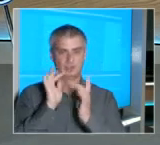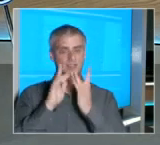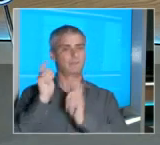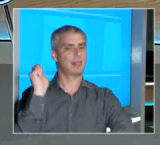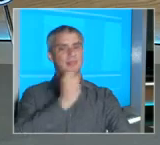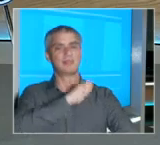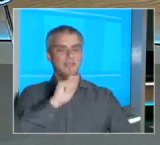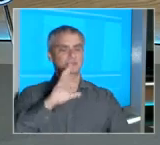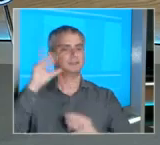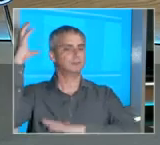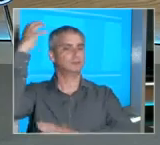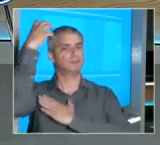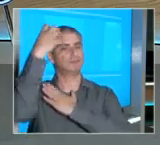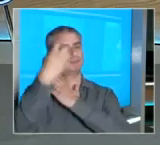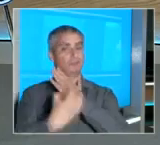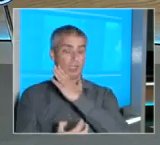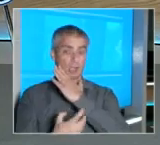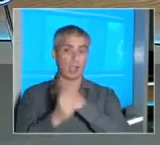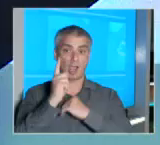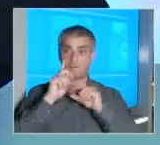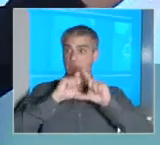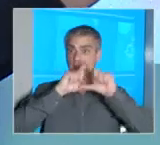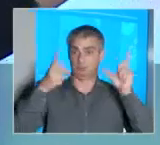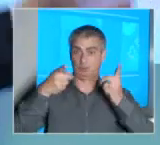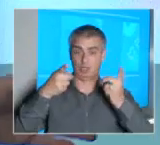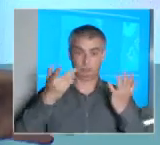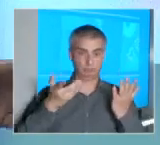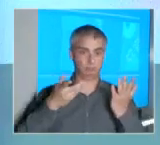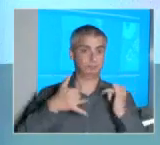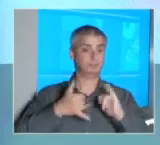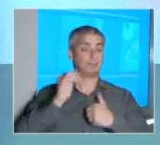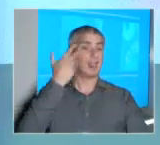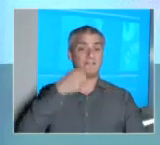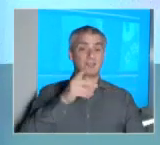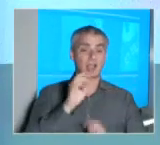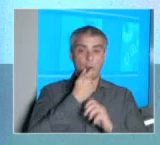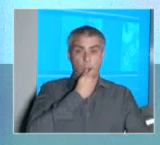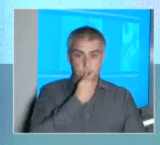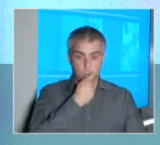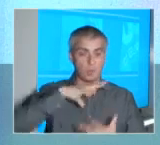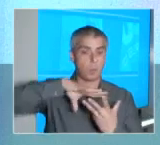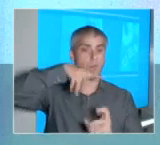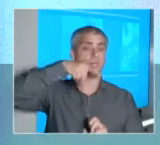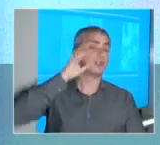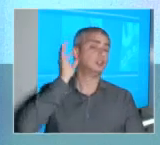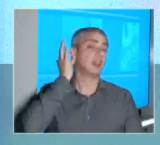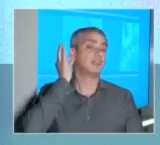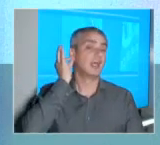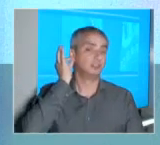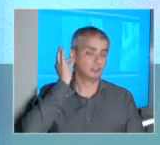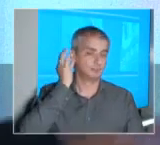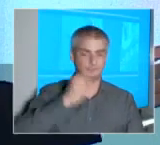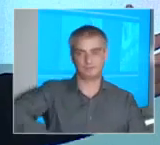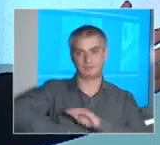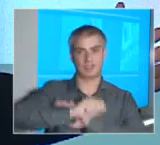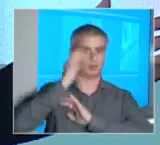עם שקיעה פריזאית ברקע. אבל בשער, ברגליים שלהן, רגע לפני שריקת הפתיחה של המונדיאל, מונדיאל הנשים,